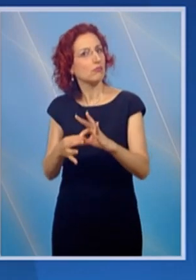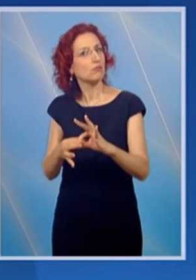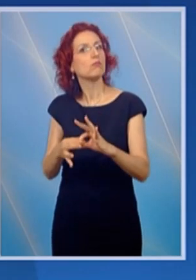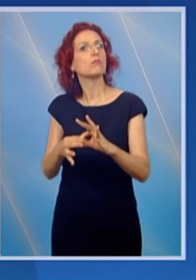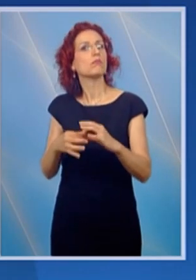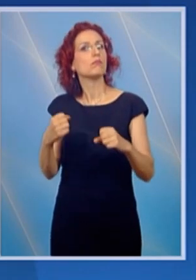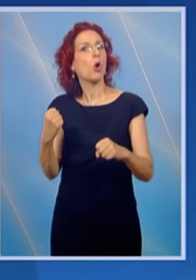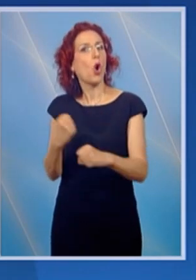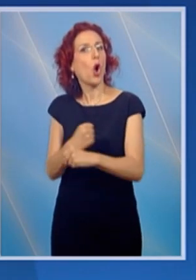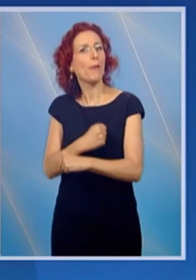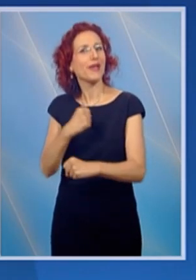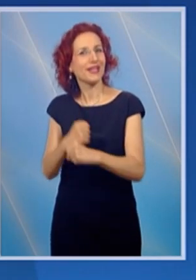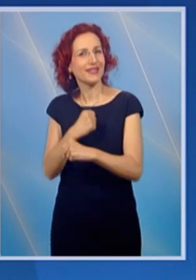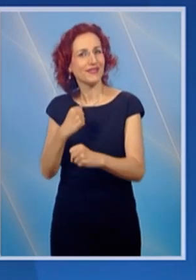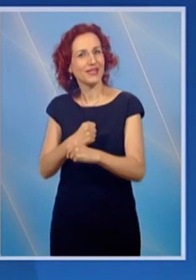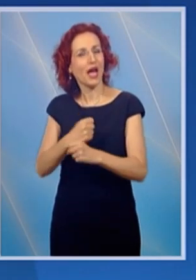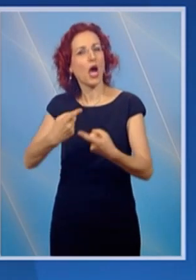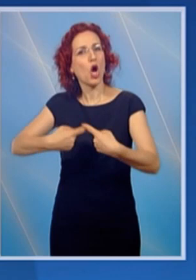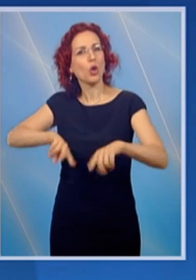della Commissione Tecnica